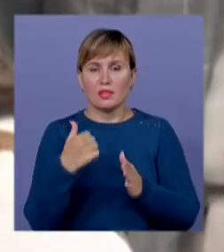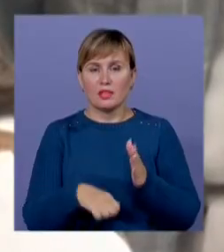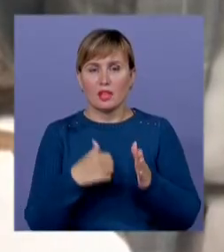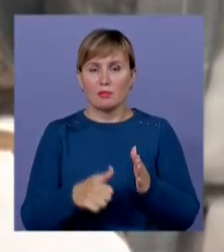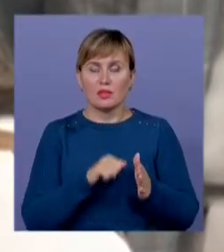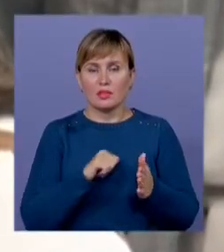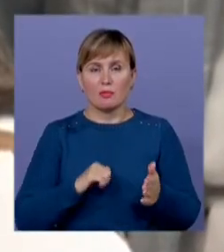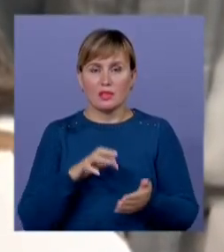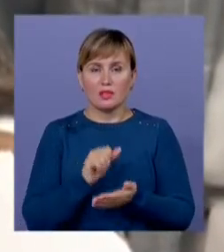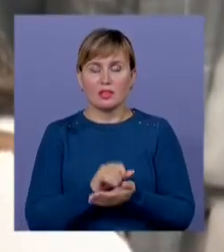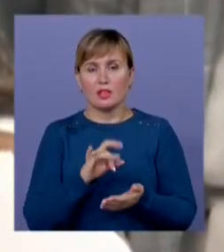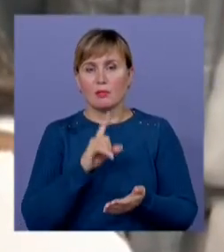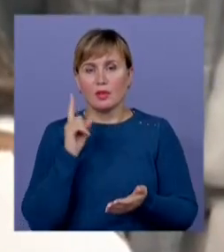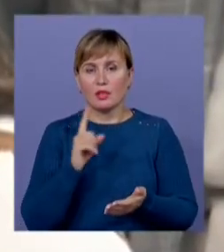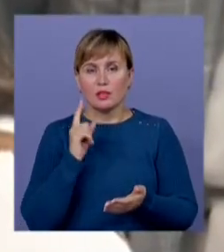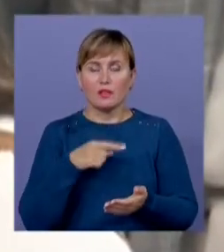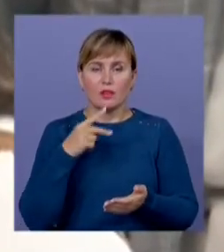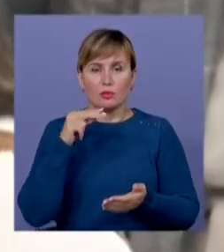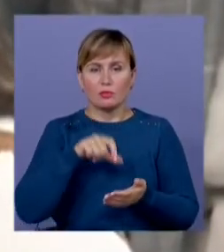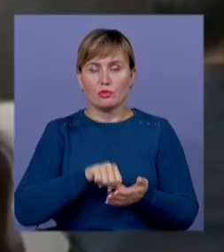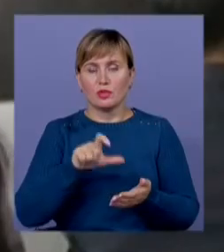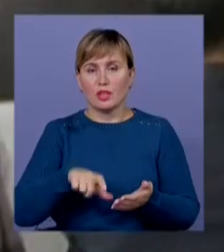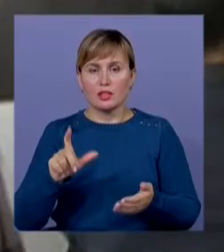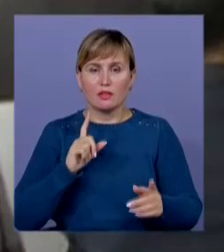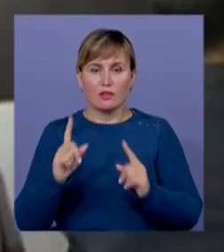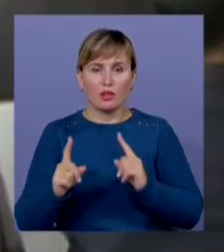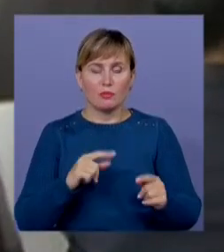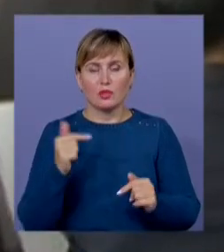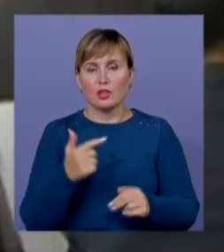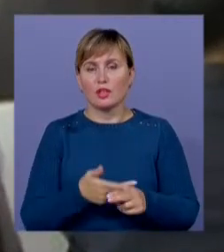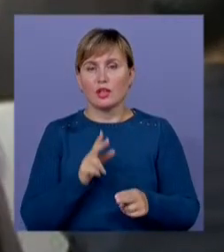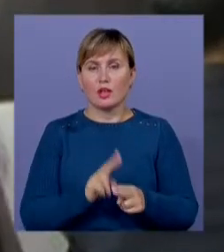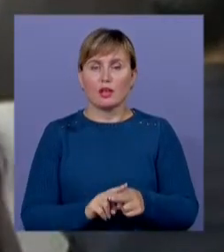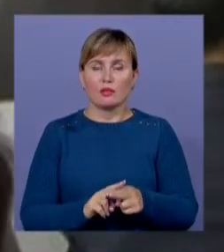безработных, самозанятых и молодежи, считают участники форума. С гражданами,